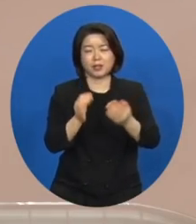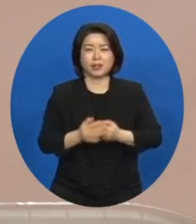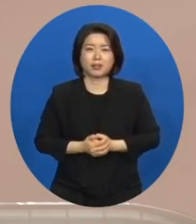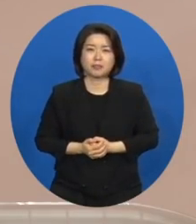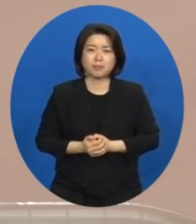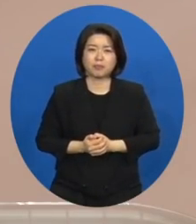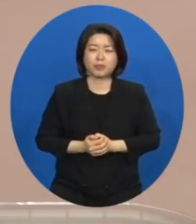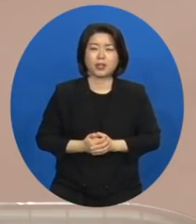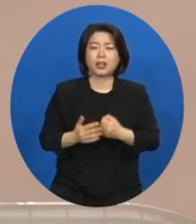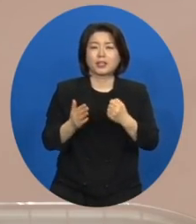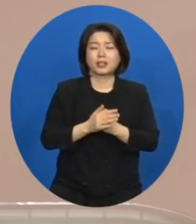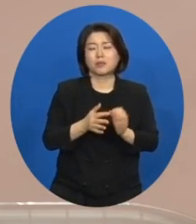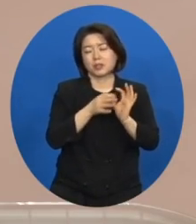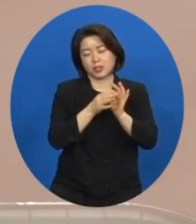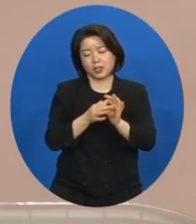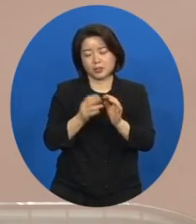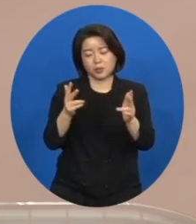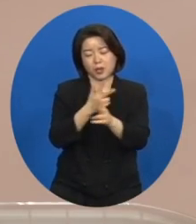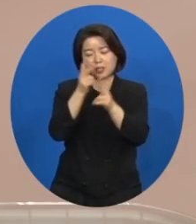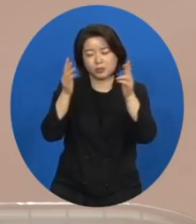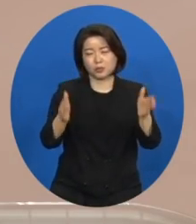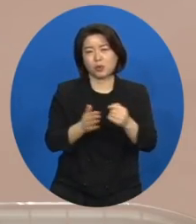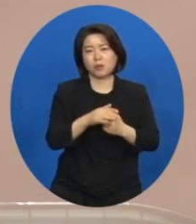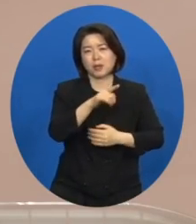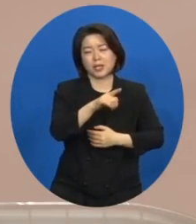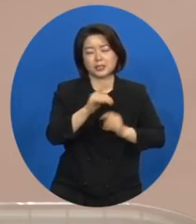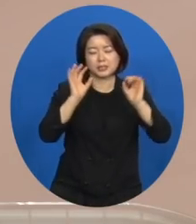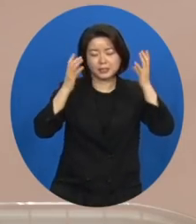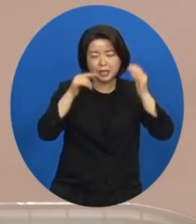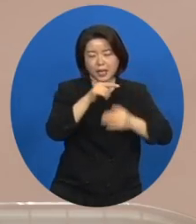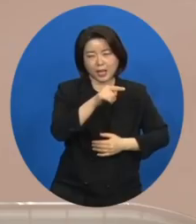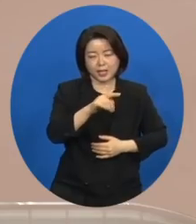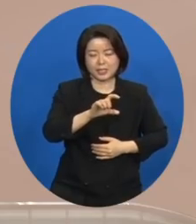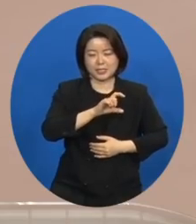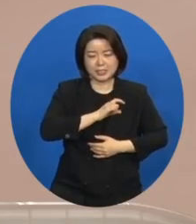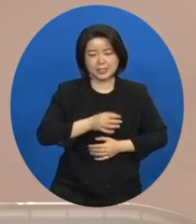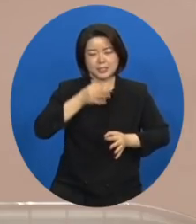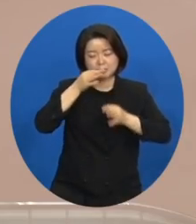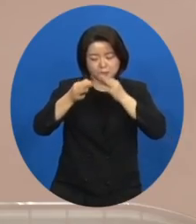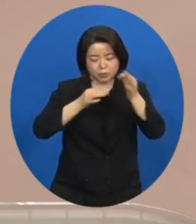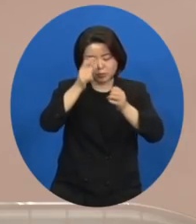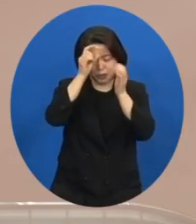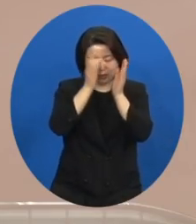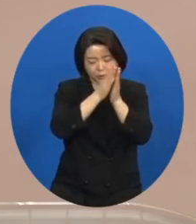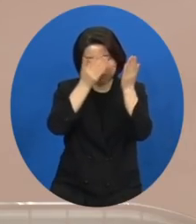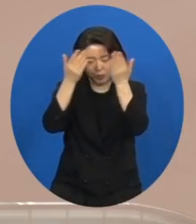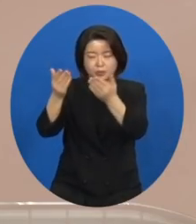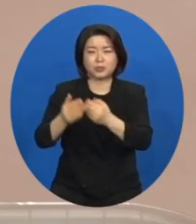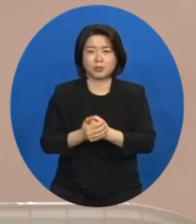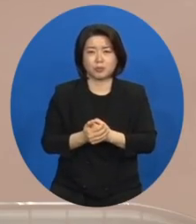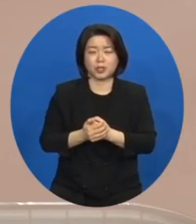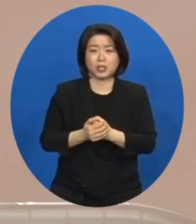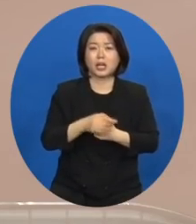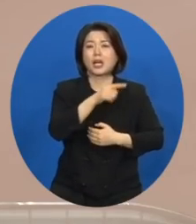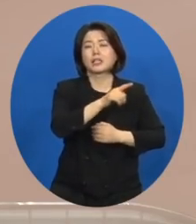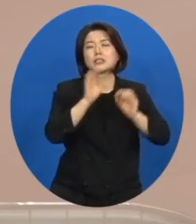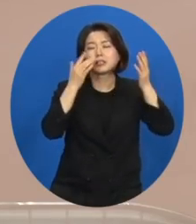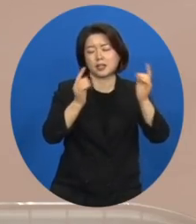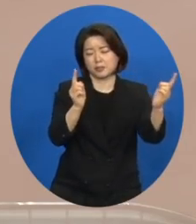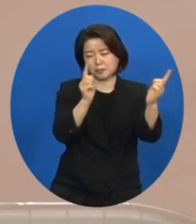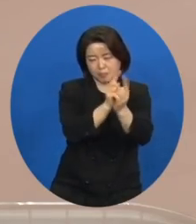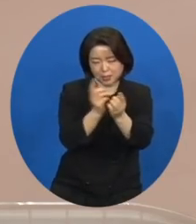계속해 3주간 동안 그 아이의 이름을 부르면서 기도했습니다 주님 그 아이를 만나